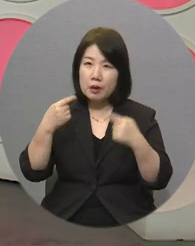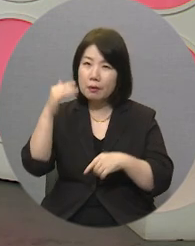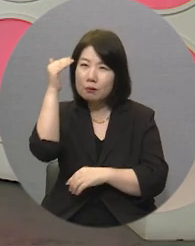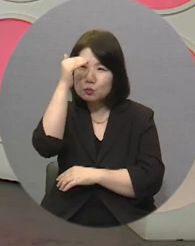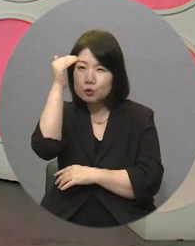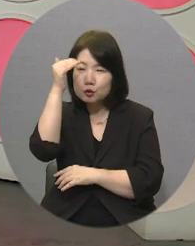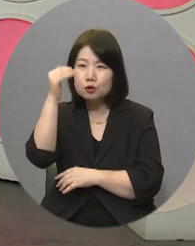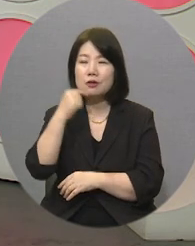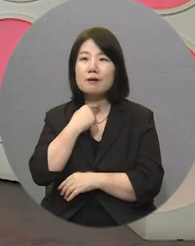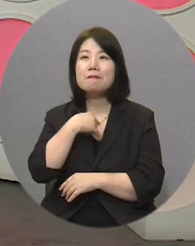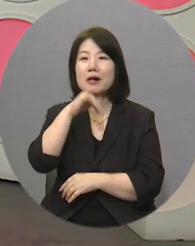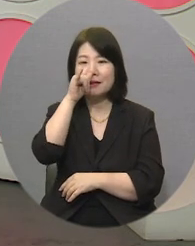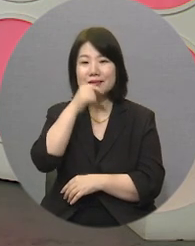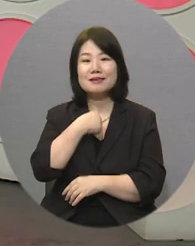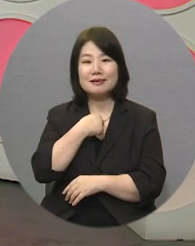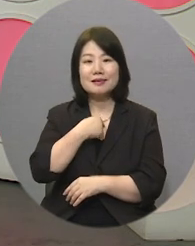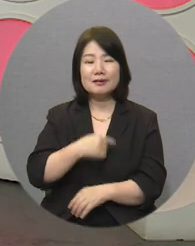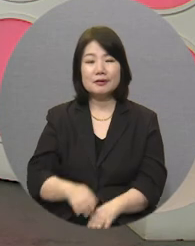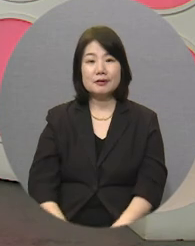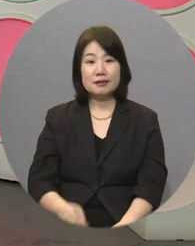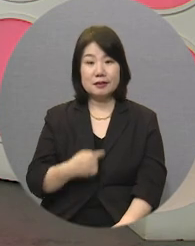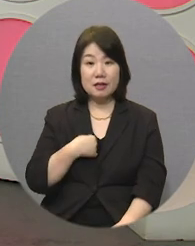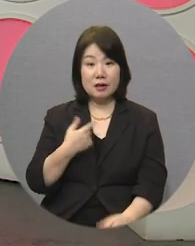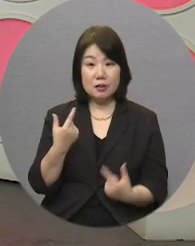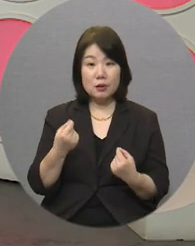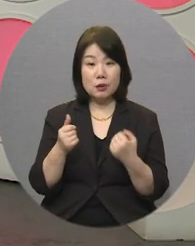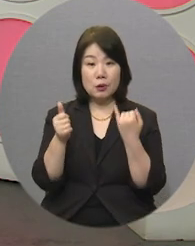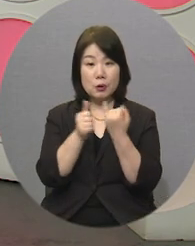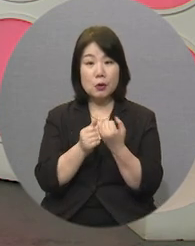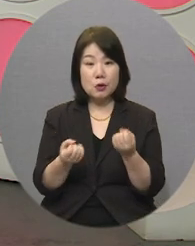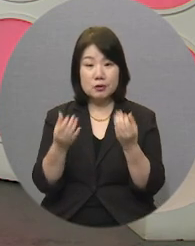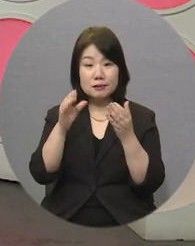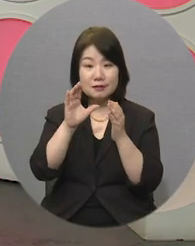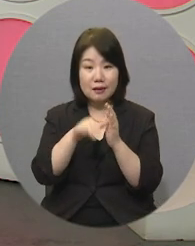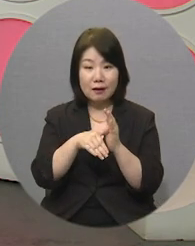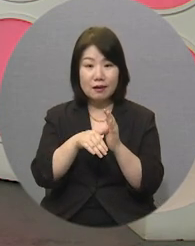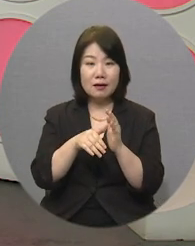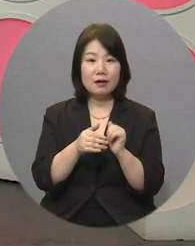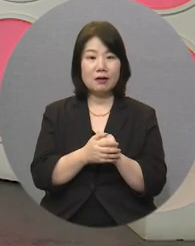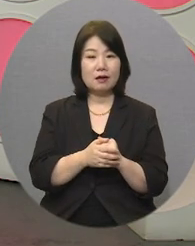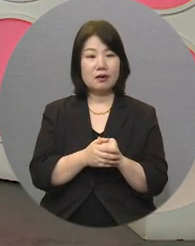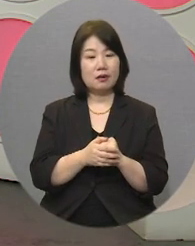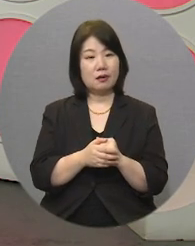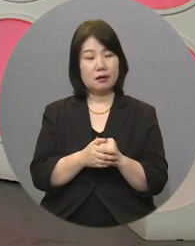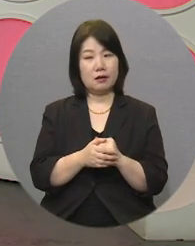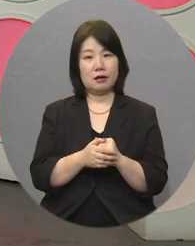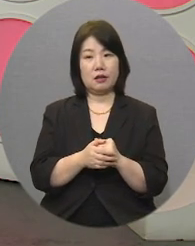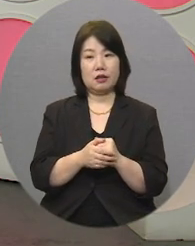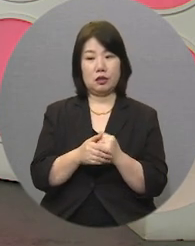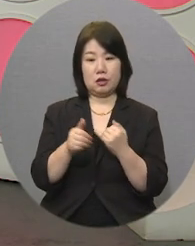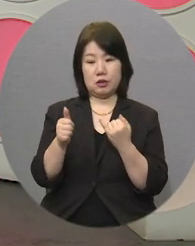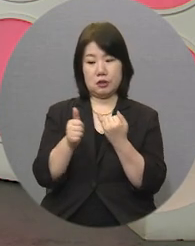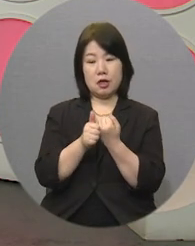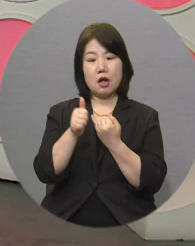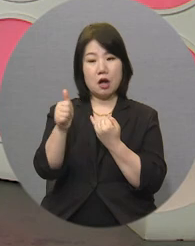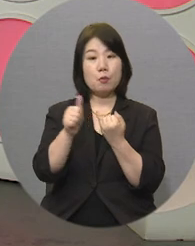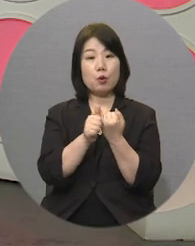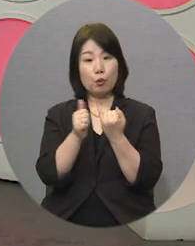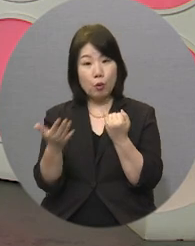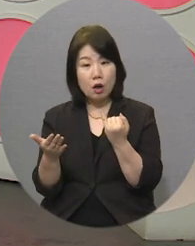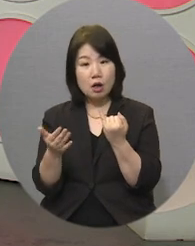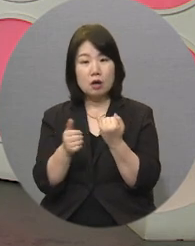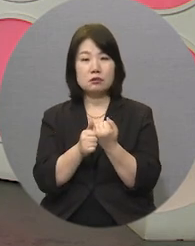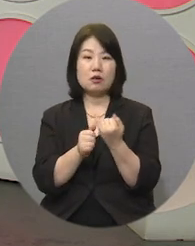그렇죠. 했으니까. 저 같은 경우는 이제 결혼식을 올릴 때 아버님이 이제 먼저 돌아가셨으니까